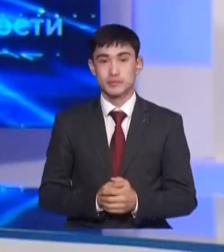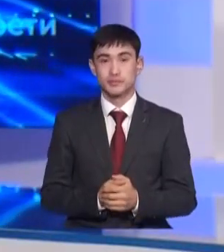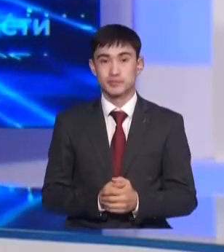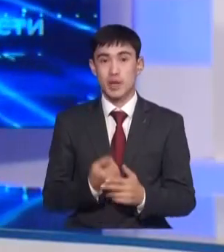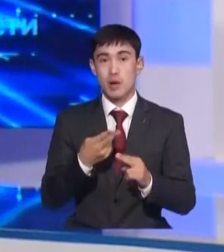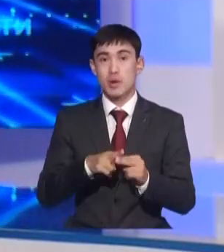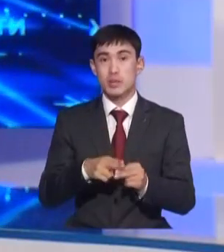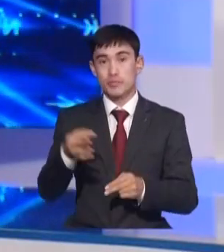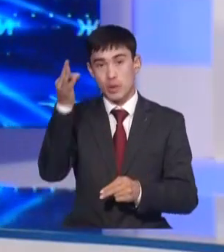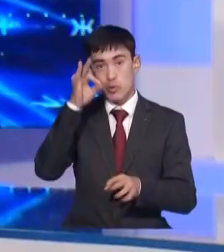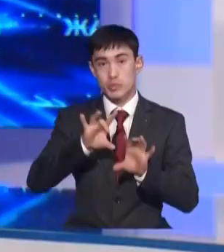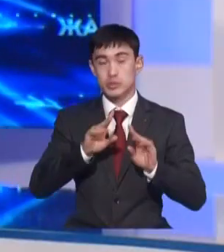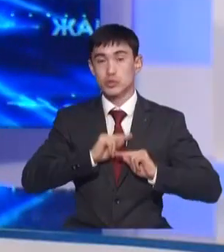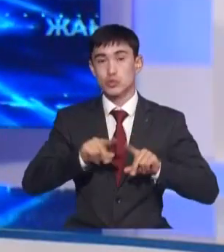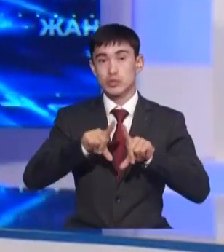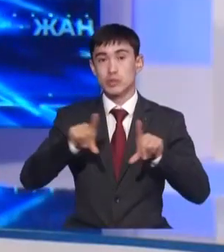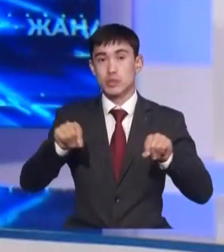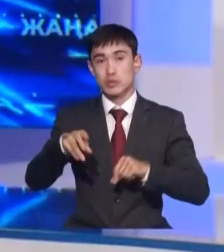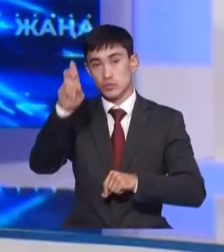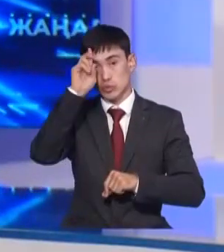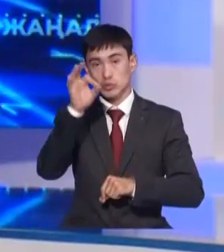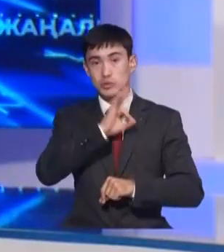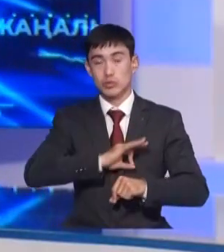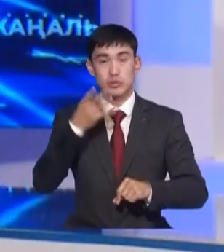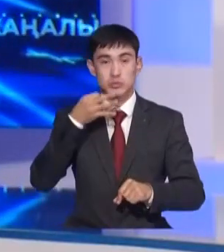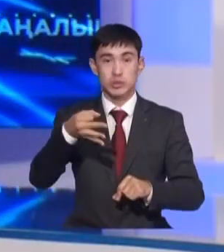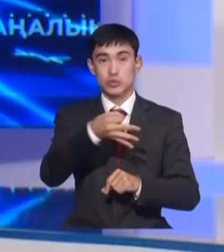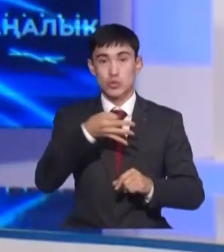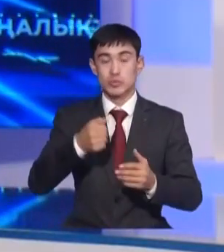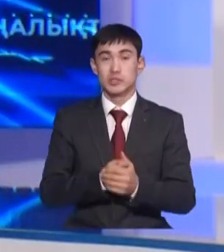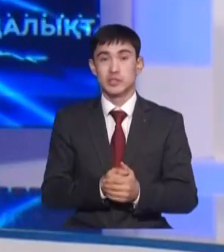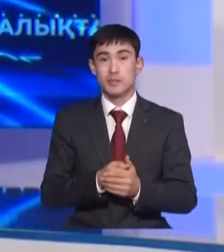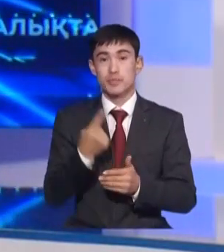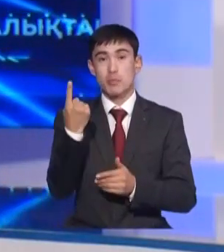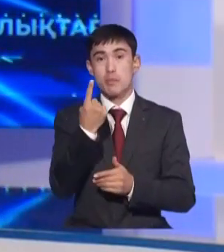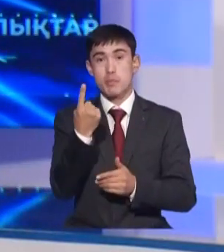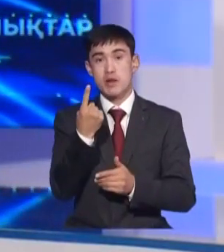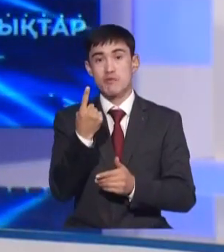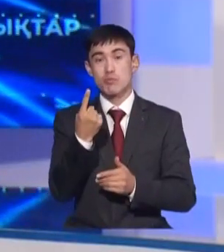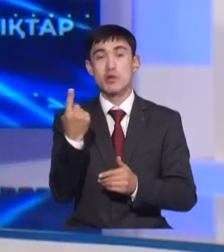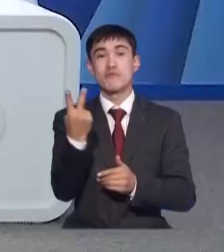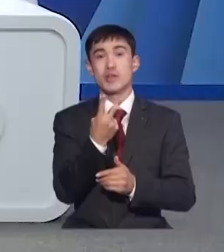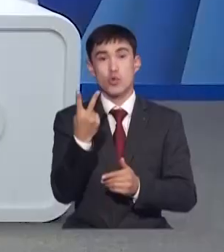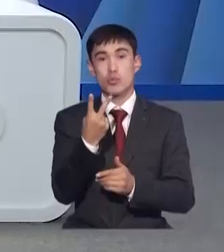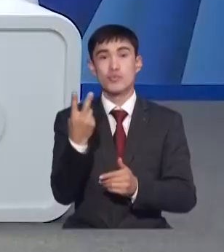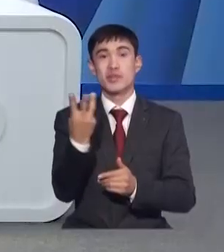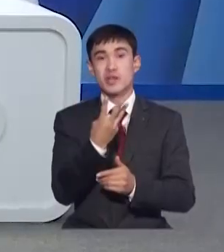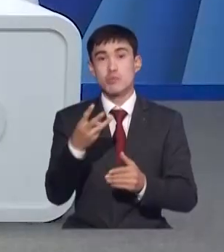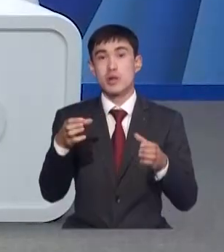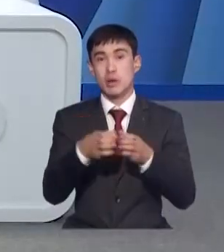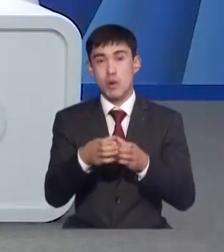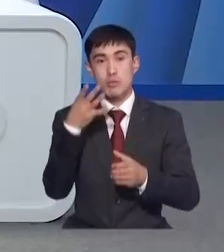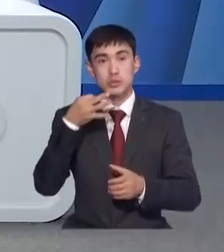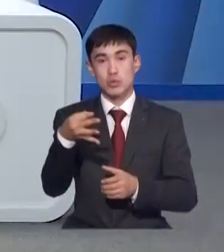их супругами. Об этом напомнили сотрудники Департамента государственных доходов Алматинской области. По первому, второму и